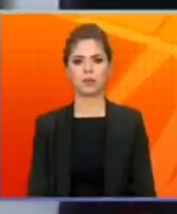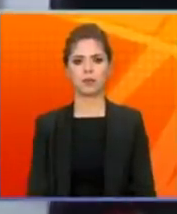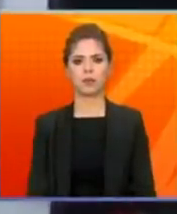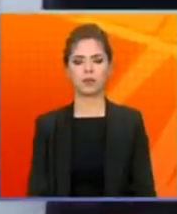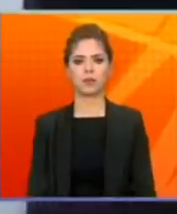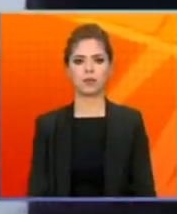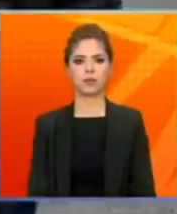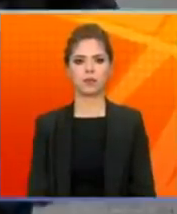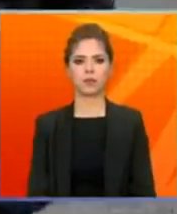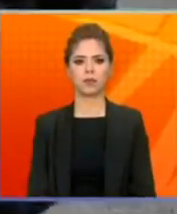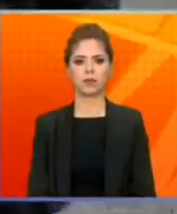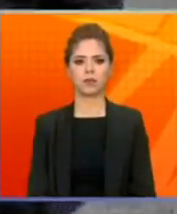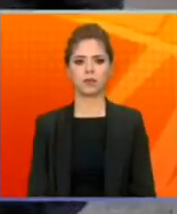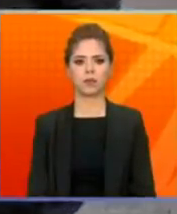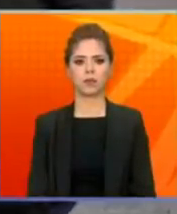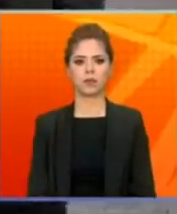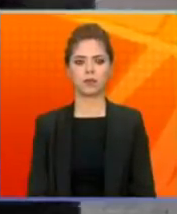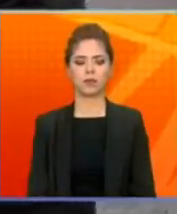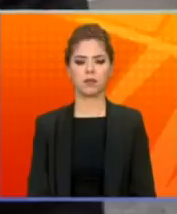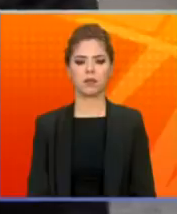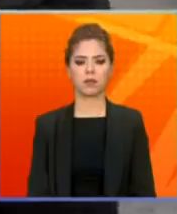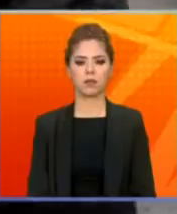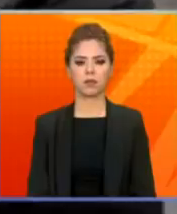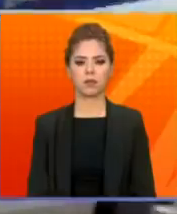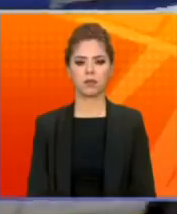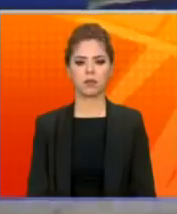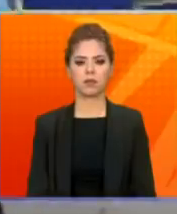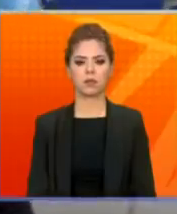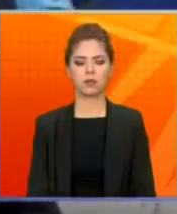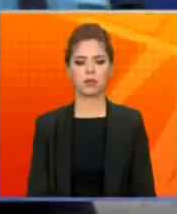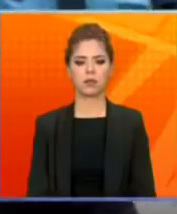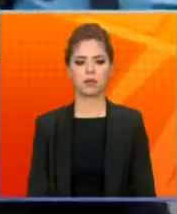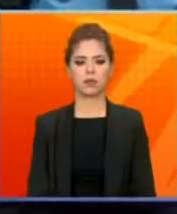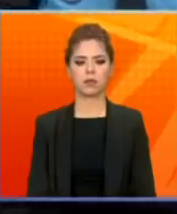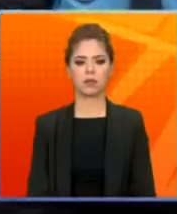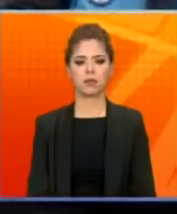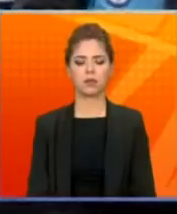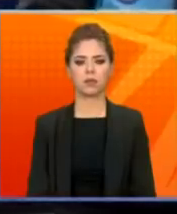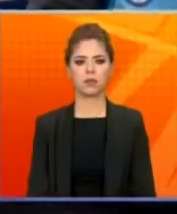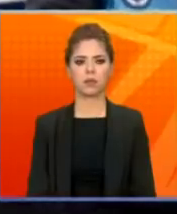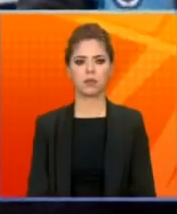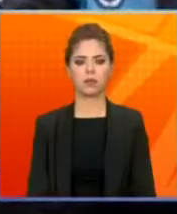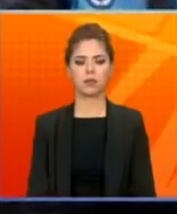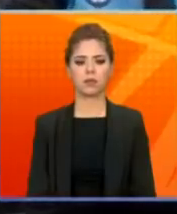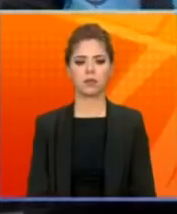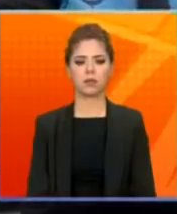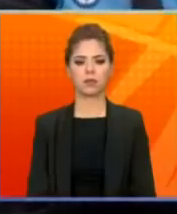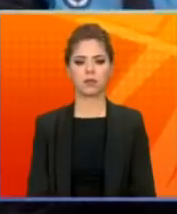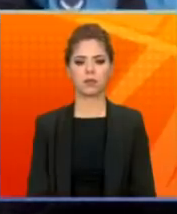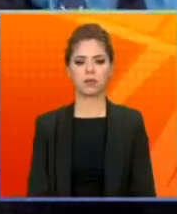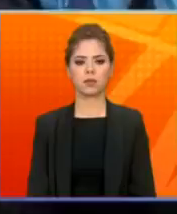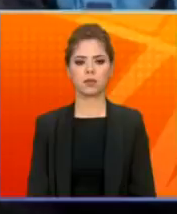bu amcacığım çıkma yasağı ne zaman geldi gideceğim ama yatağınız var bunu biliyor musun